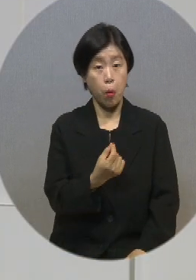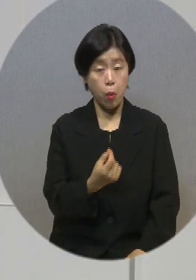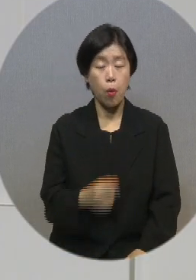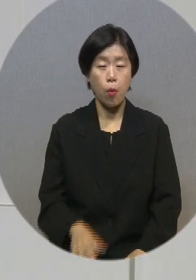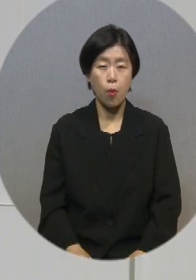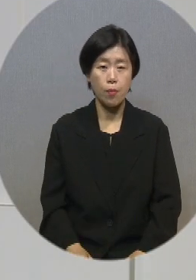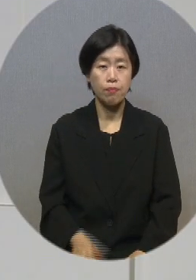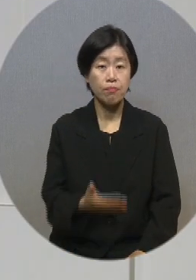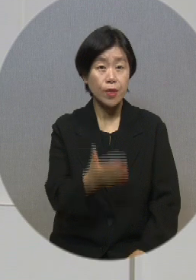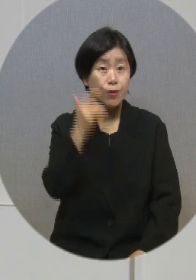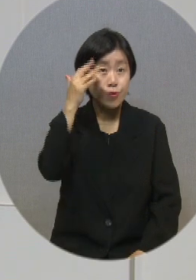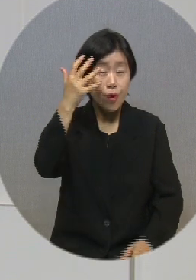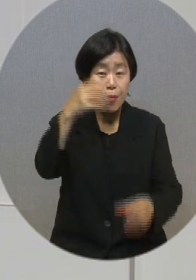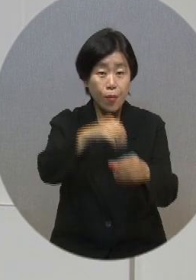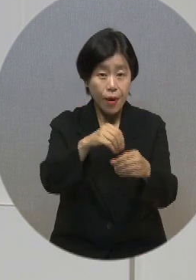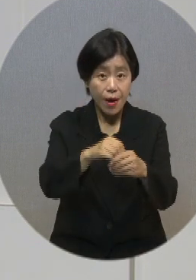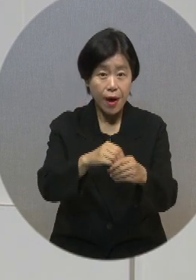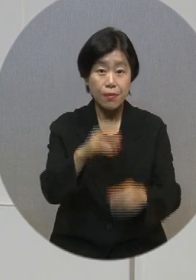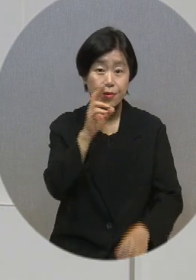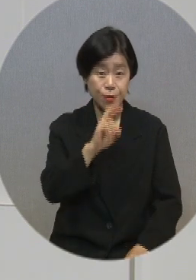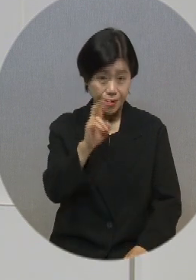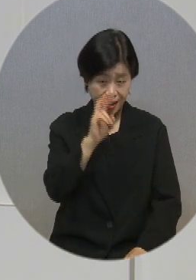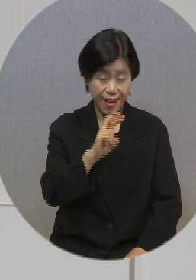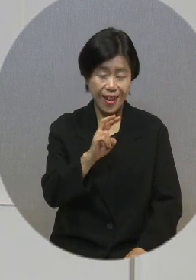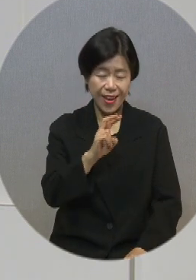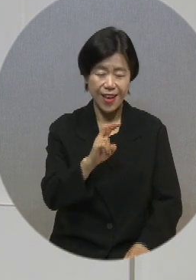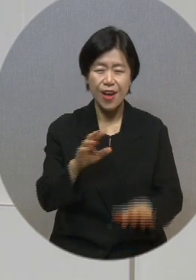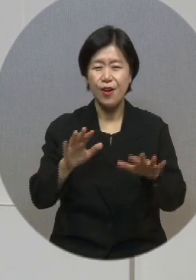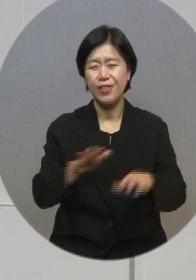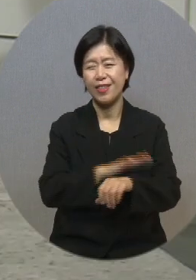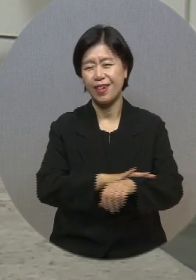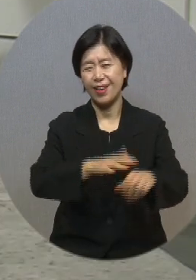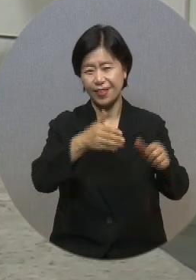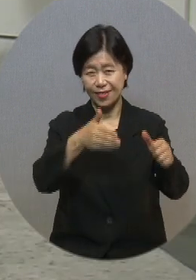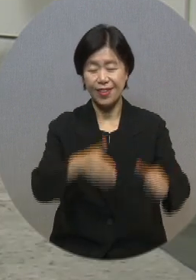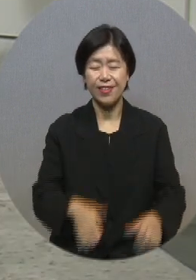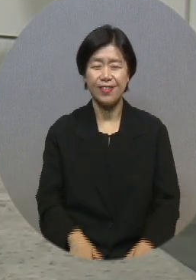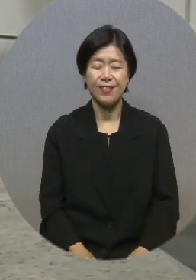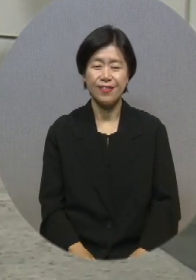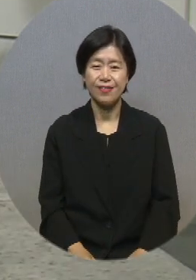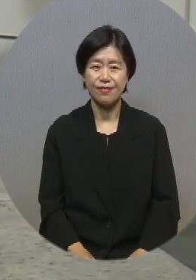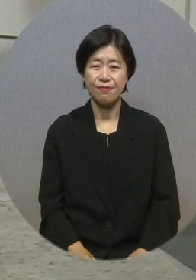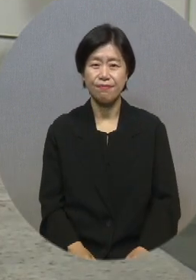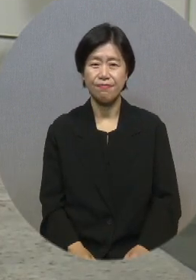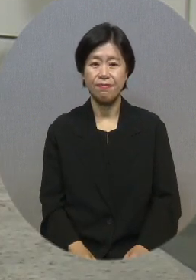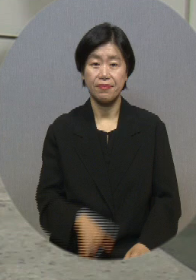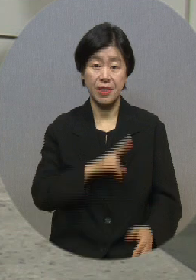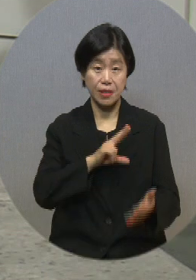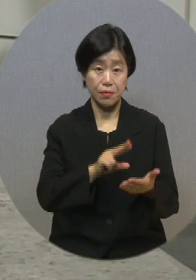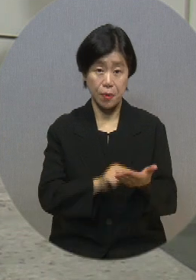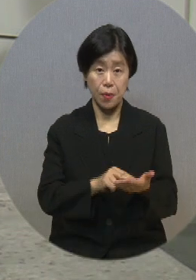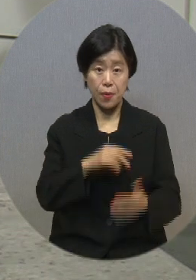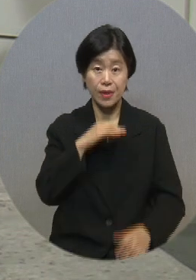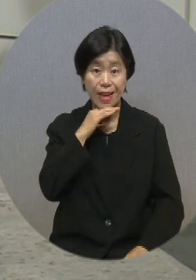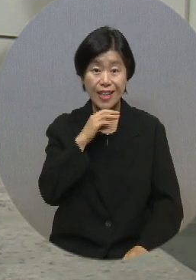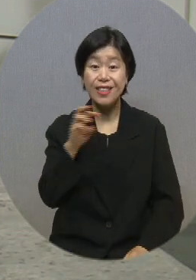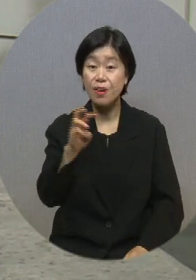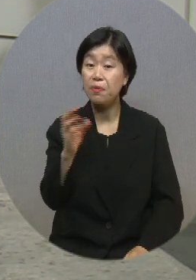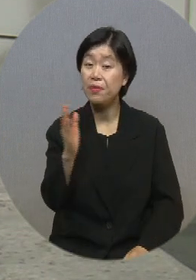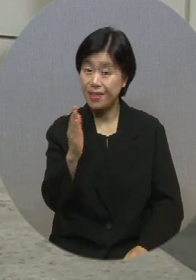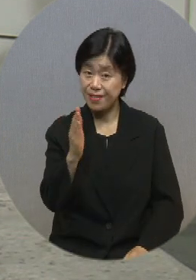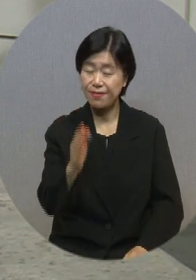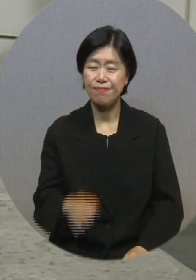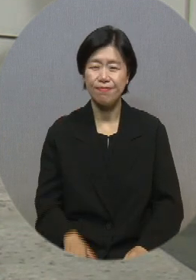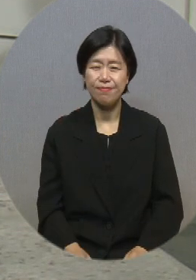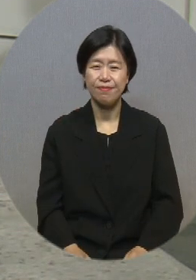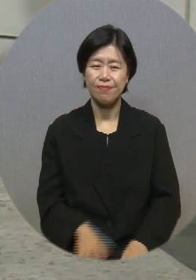있는 김광석의 서른쯤에 네. 오늘 잘 불러주시기 서른쯤에 네, 네 자 그 서른쯤에 쯤에